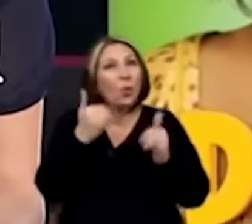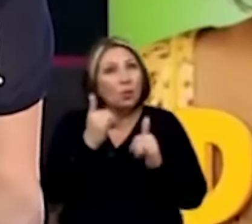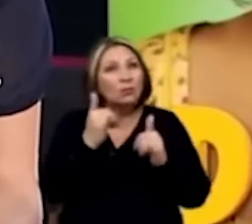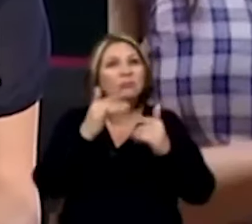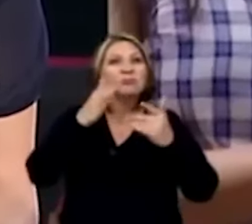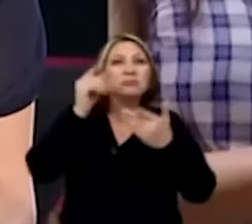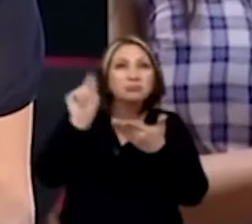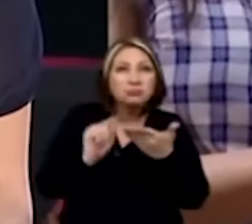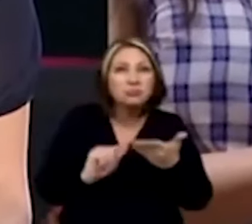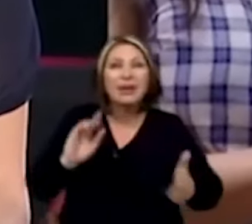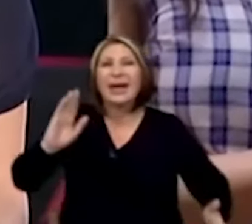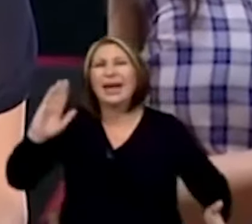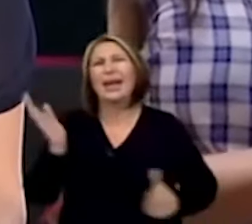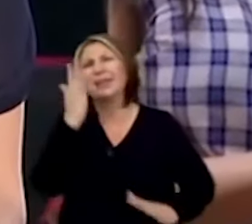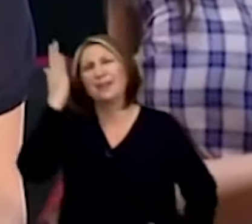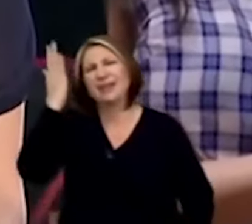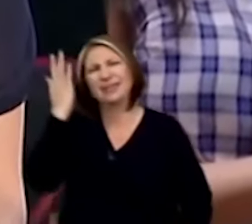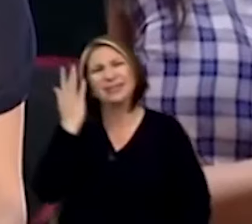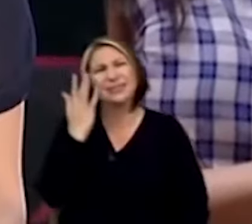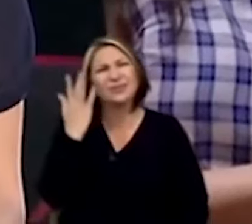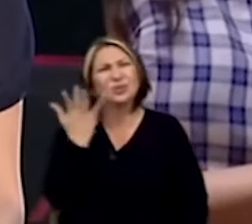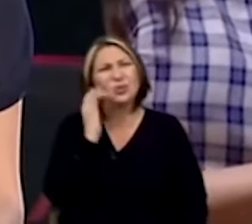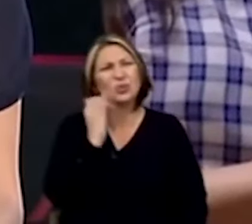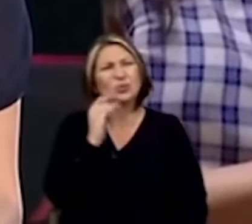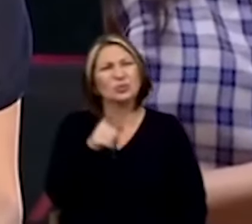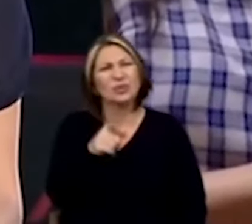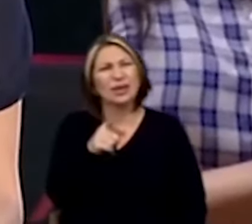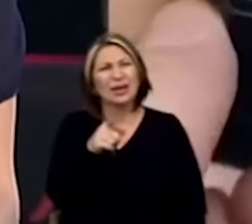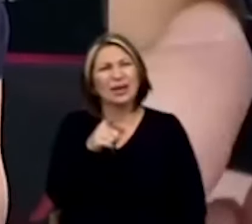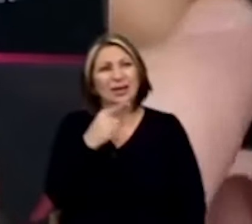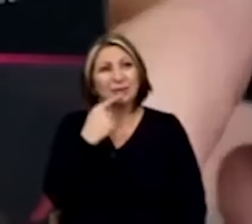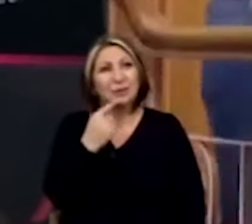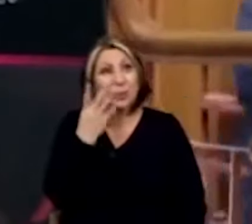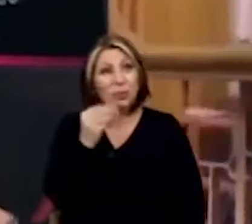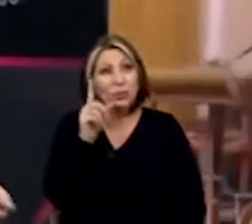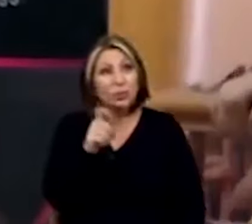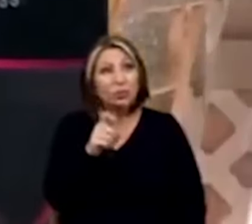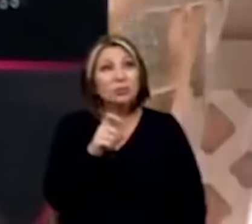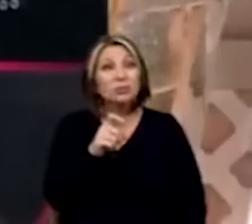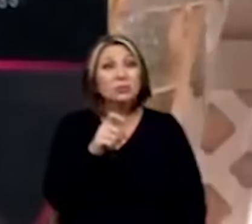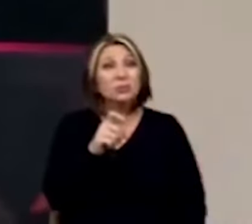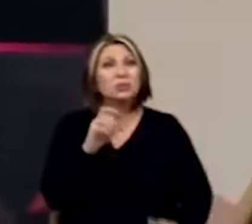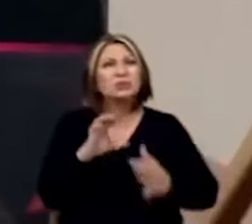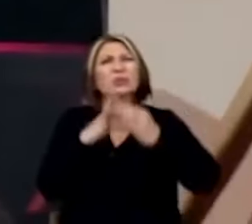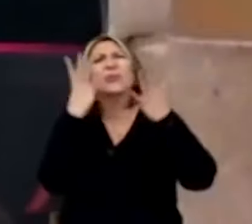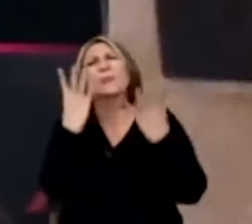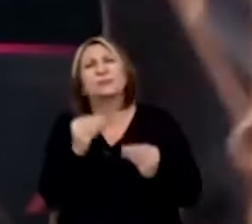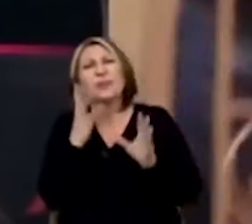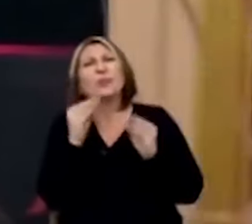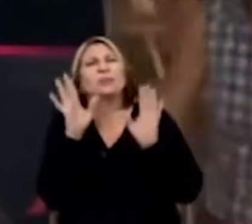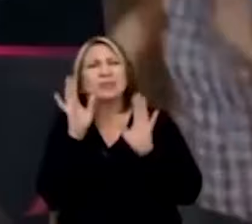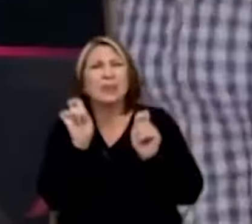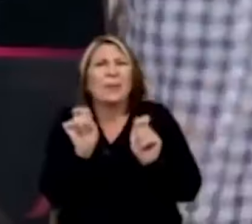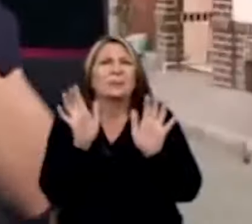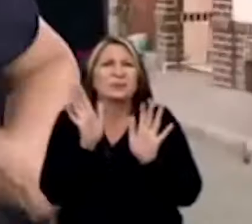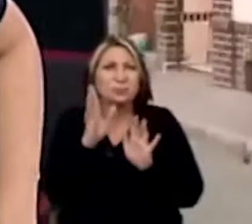yarı yolda, hadi be, of be, çok kötü burada. Hani çözememişim bu işi,